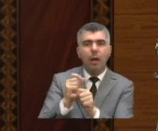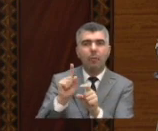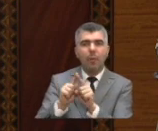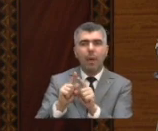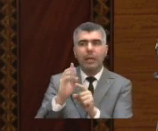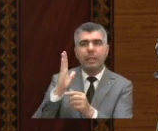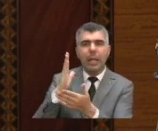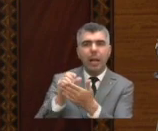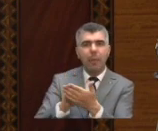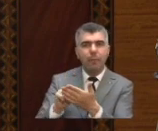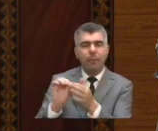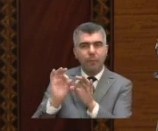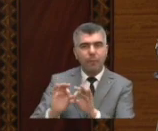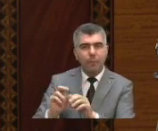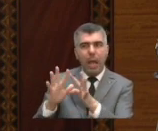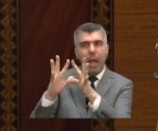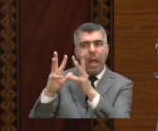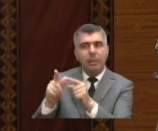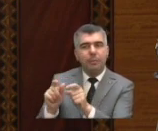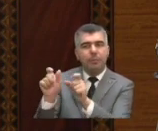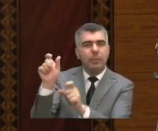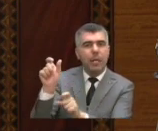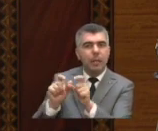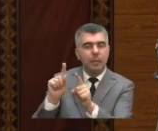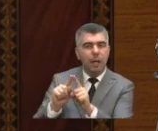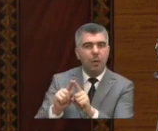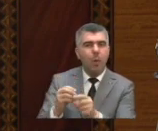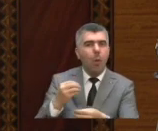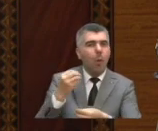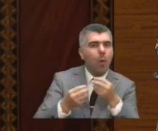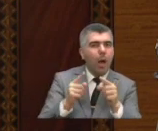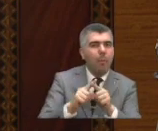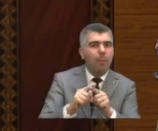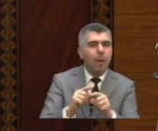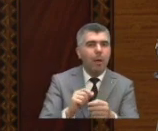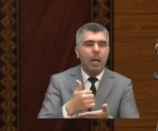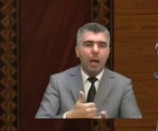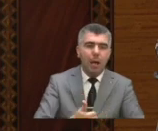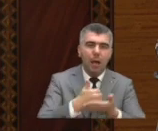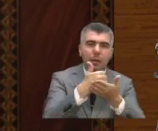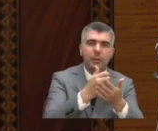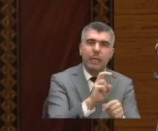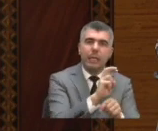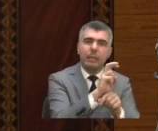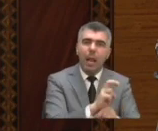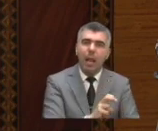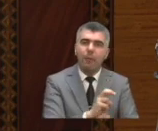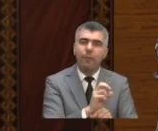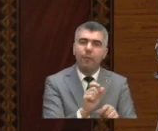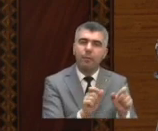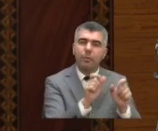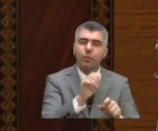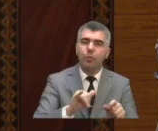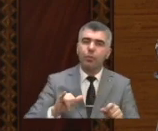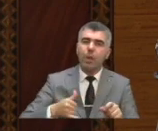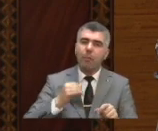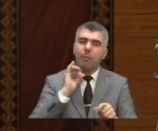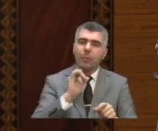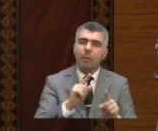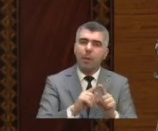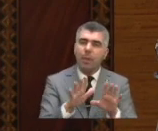جانب اخر على تطوير التمويلات المبتكره وعلى مواصله مجهوداتها الراميه الى عقلنا